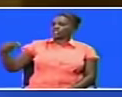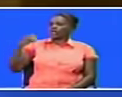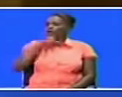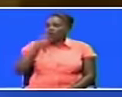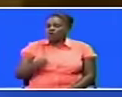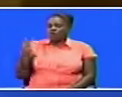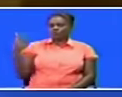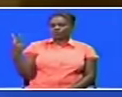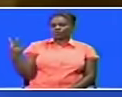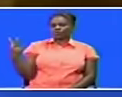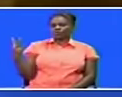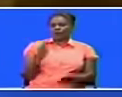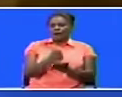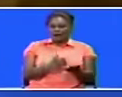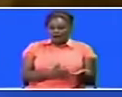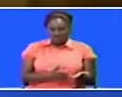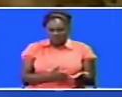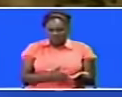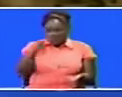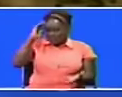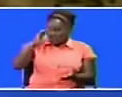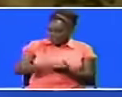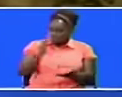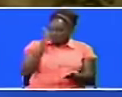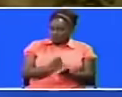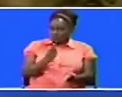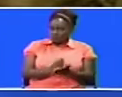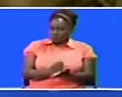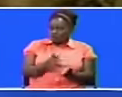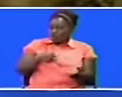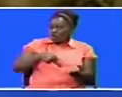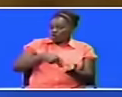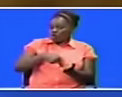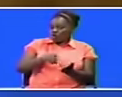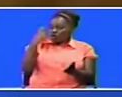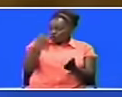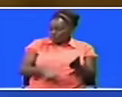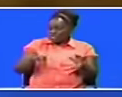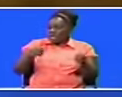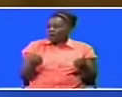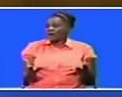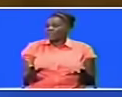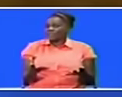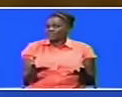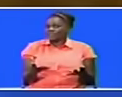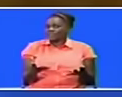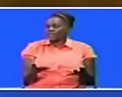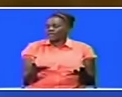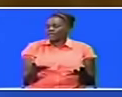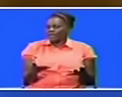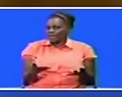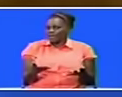miaka 2.5. Amini usiamini, bei ya kumuuza Losh si mzaha. Yaani